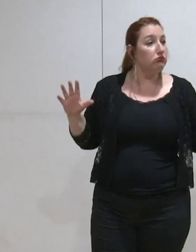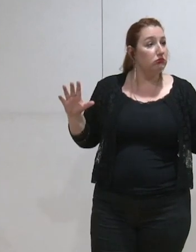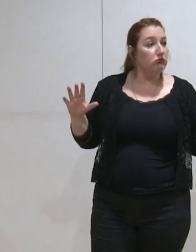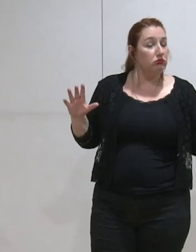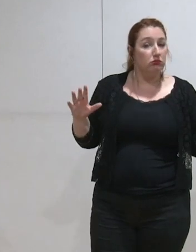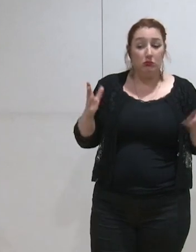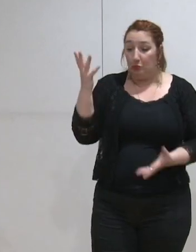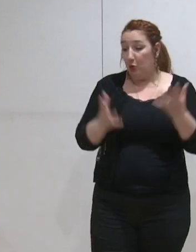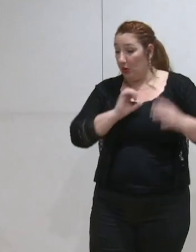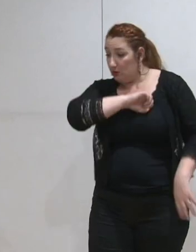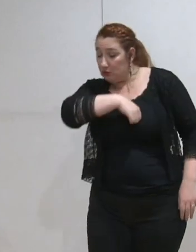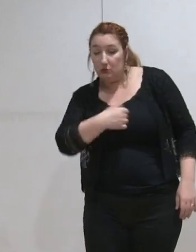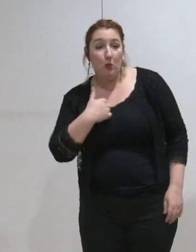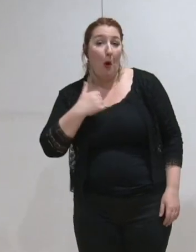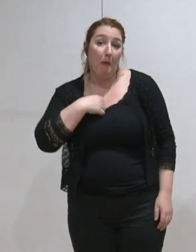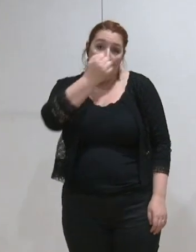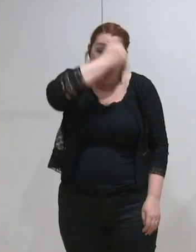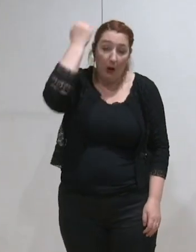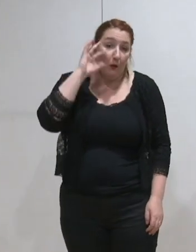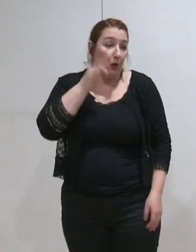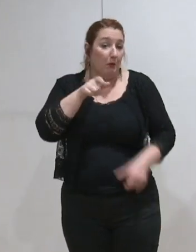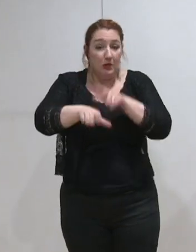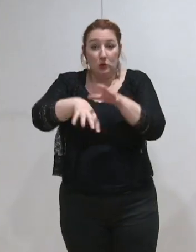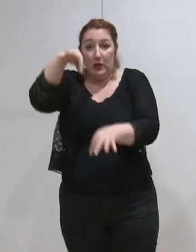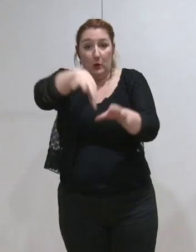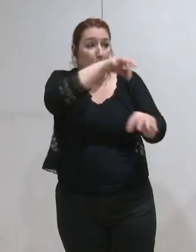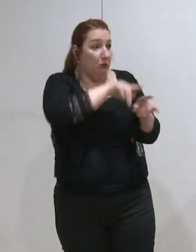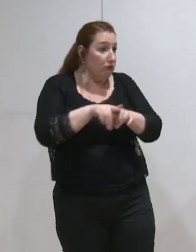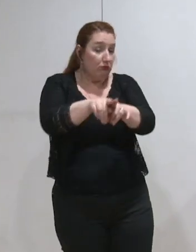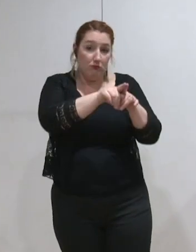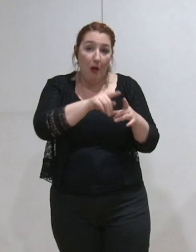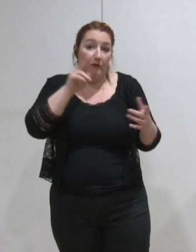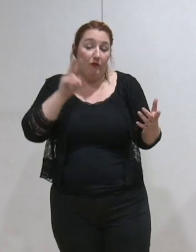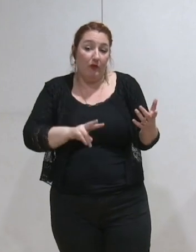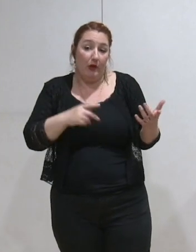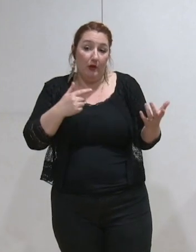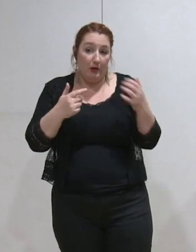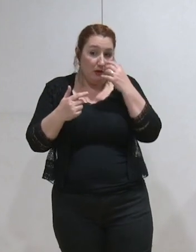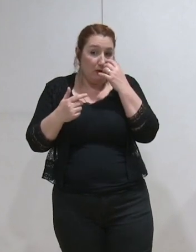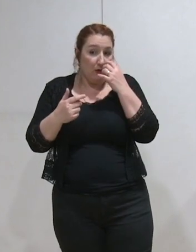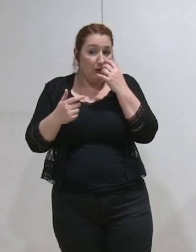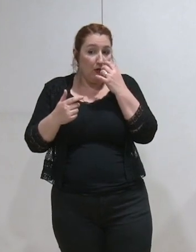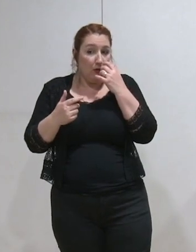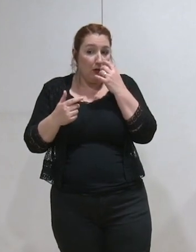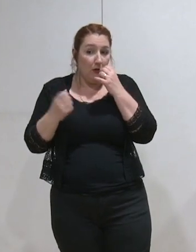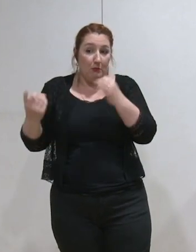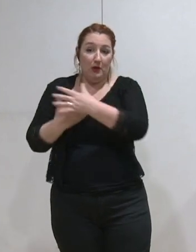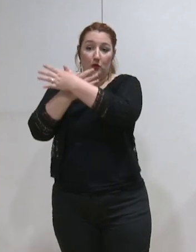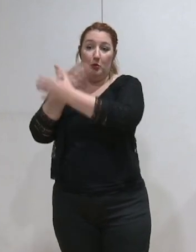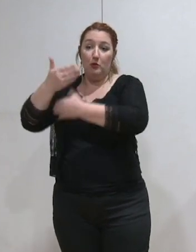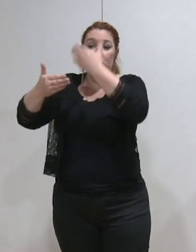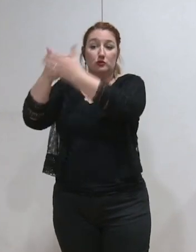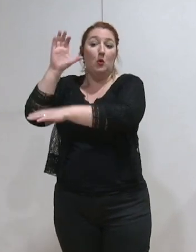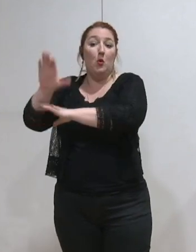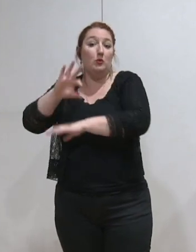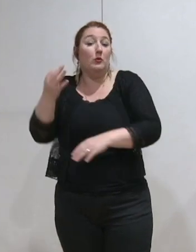peut le déplorer moi-même et un certain nombre d'élus ici présents sont contre ces constructions de métropole malgré